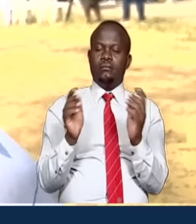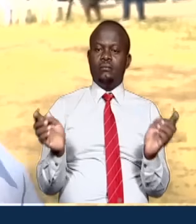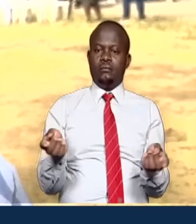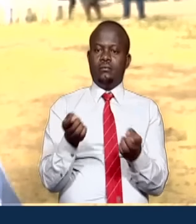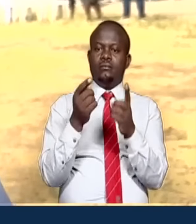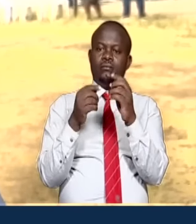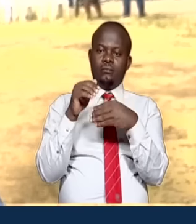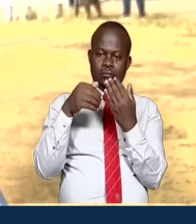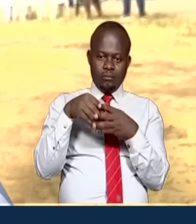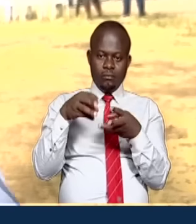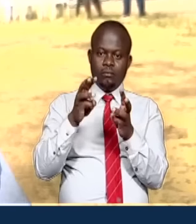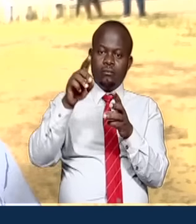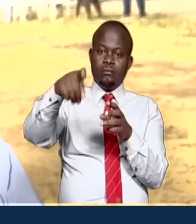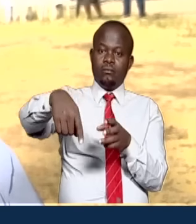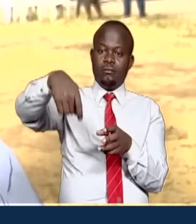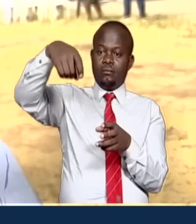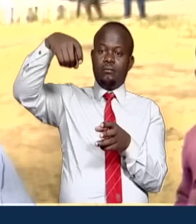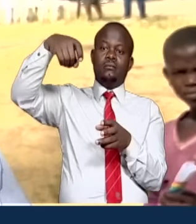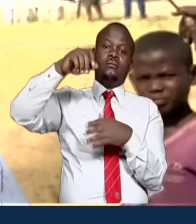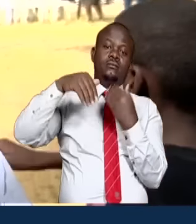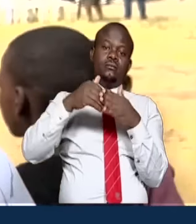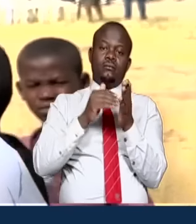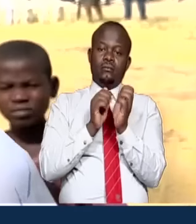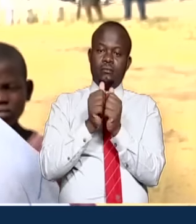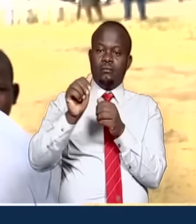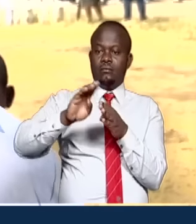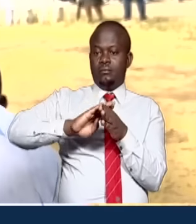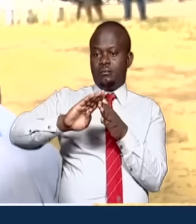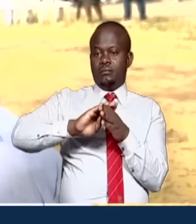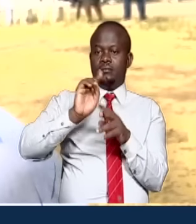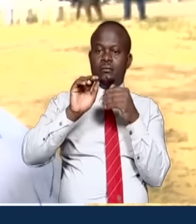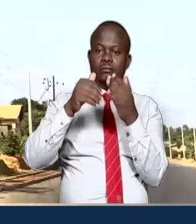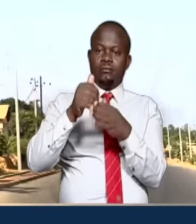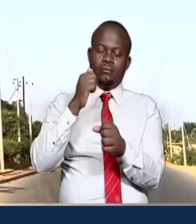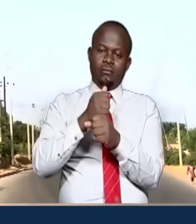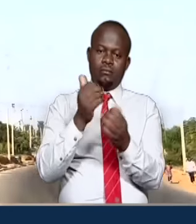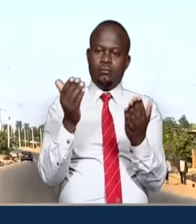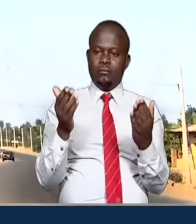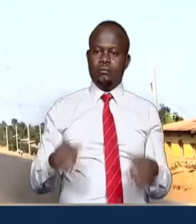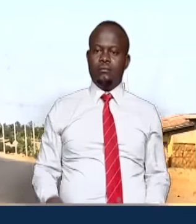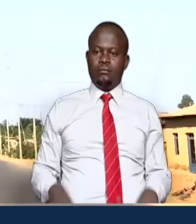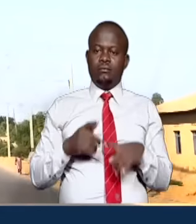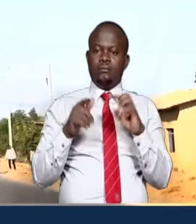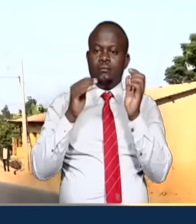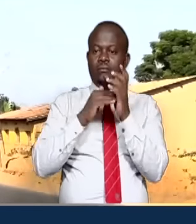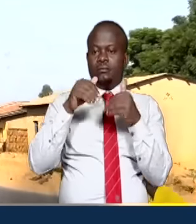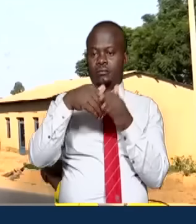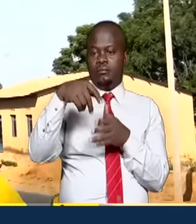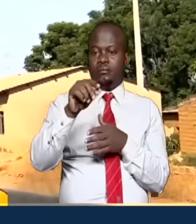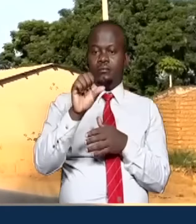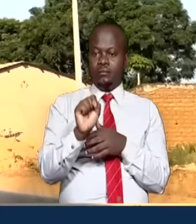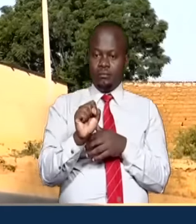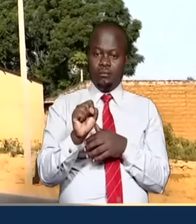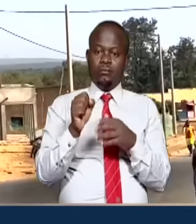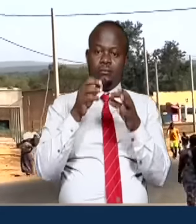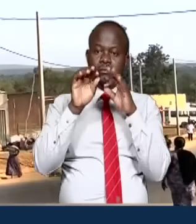mu buryo bwo kuroba, akaba ari nk'ayo bizinesi abaturage bakora. Ku rundi ruhande, ishyaka PS mbera kuri rivuga